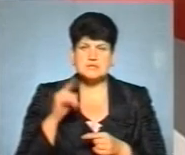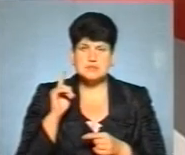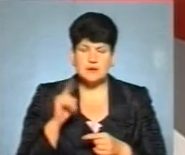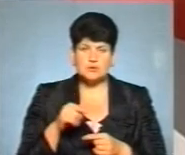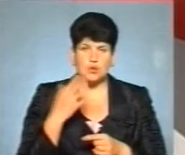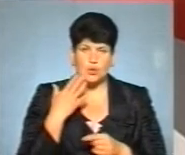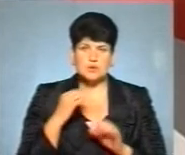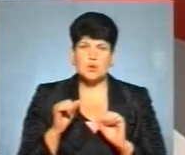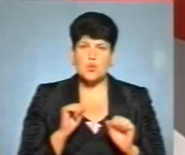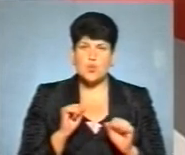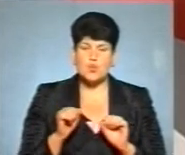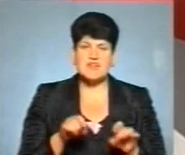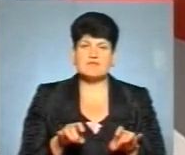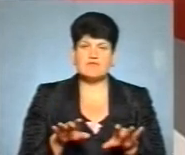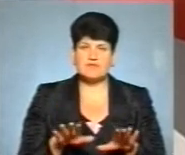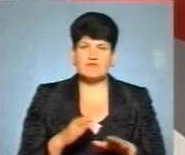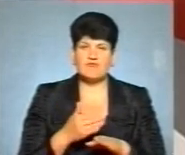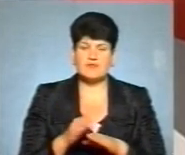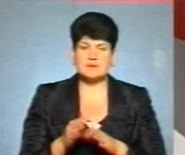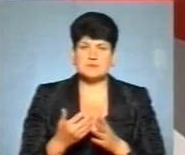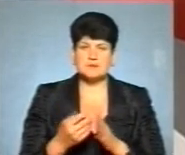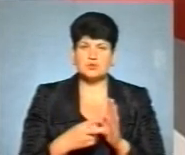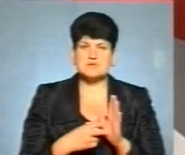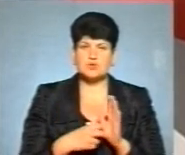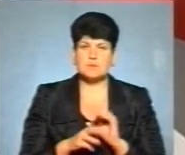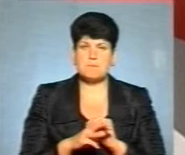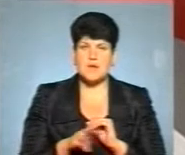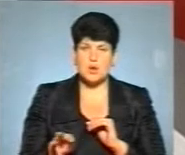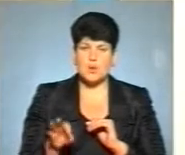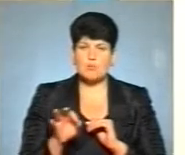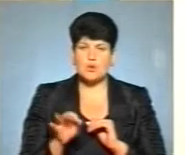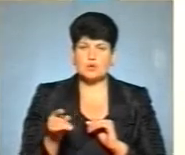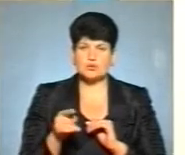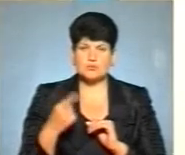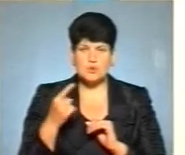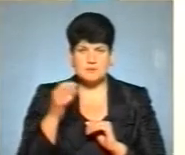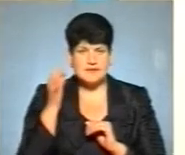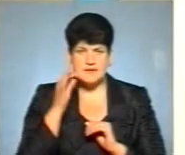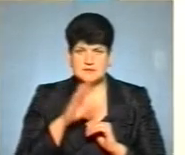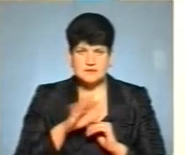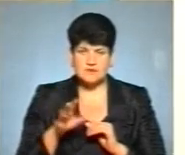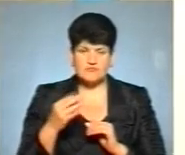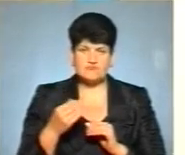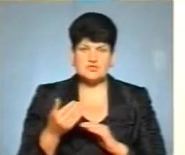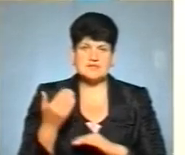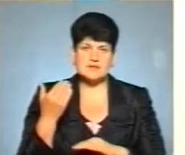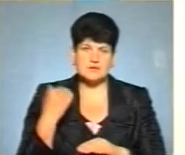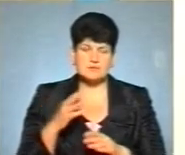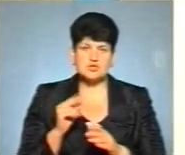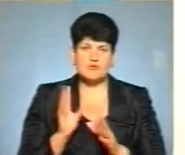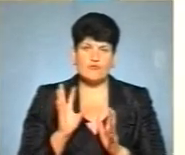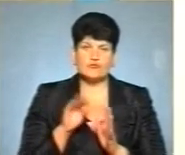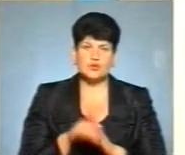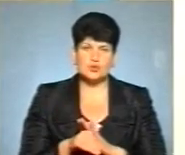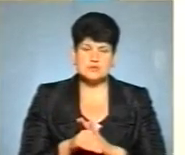коли уряд вирішив виділити близько 700 мільйонів, про Тернопільщину тоді не згадав і вже заднім числом, так би мовити, вносилась